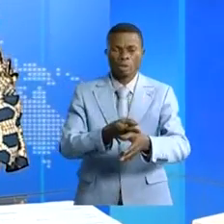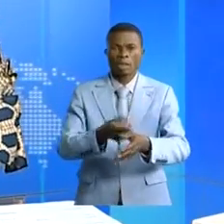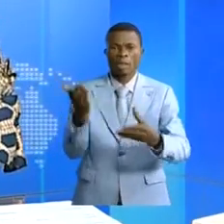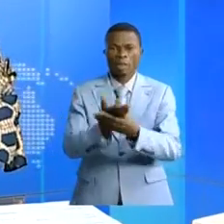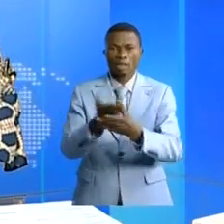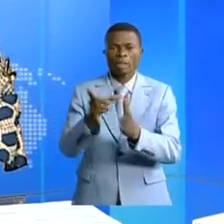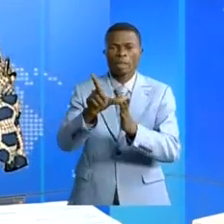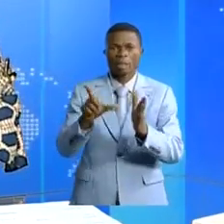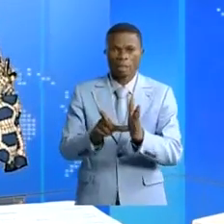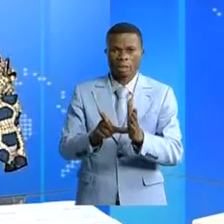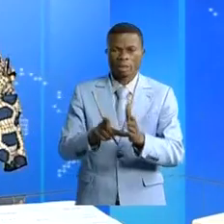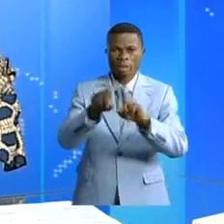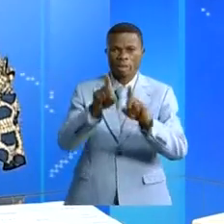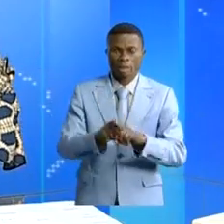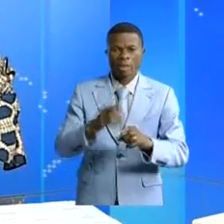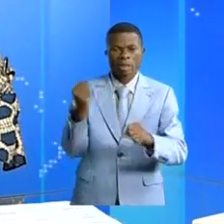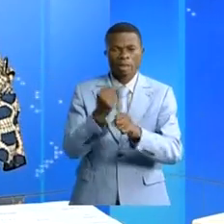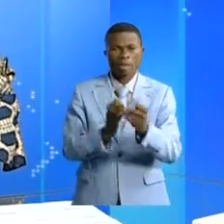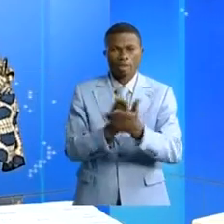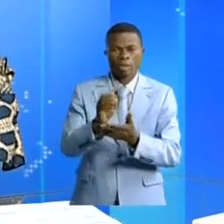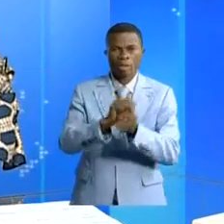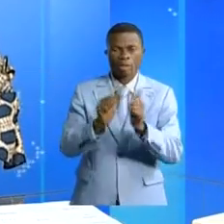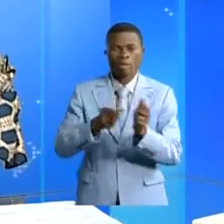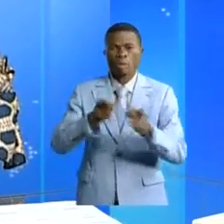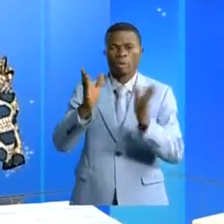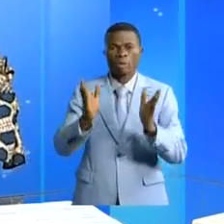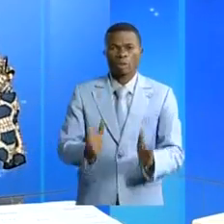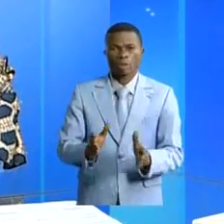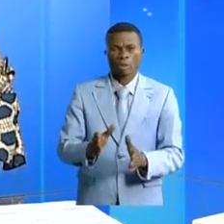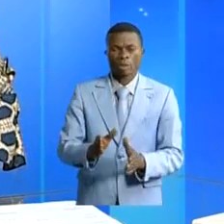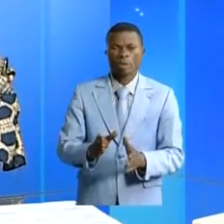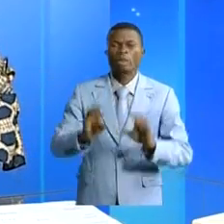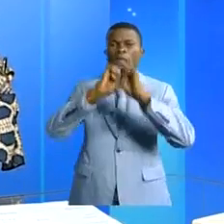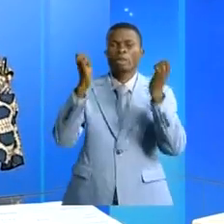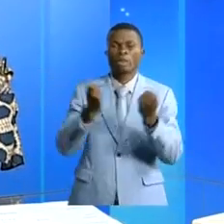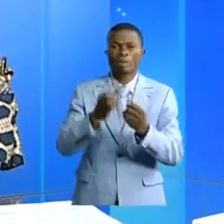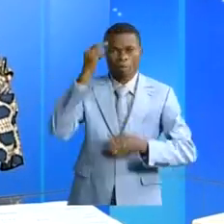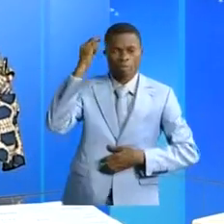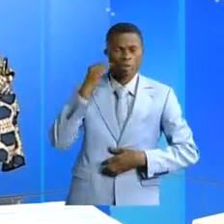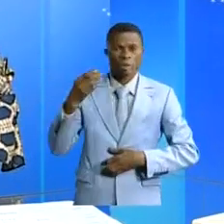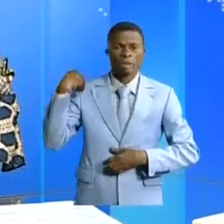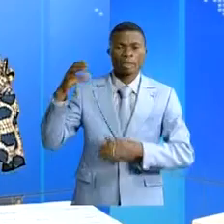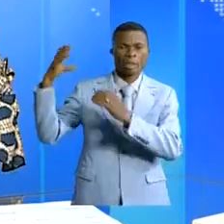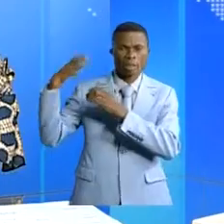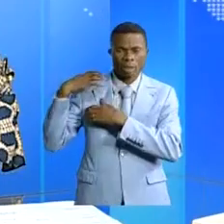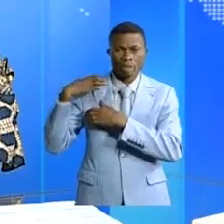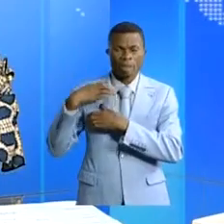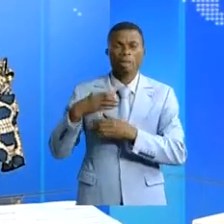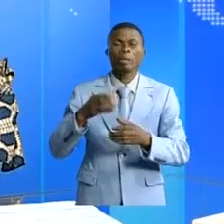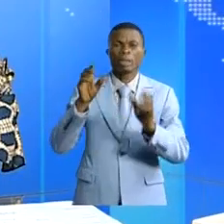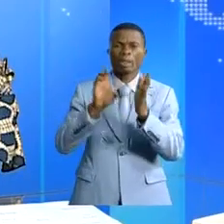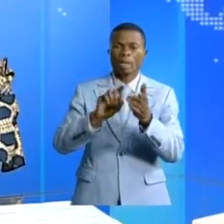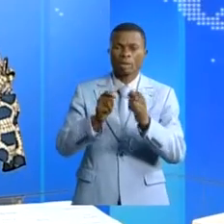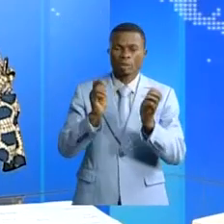et réglementaires et des bonnes pratiques en matière de gouvernance des entreprises par le ministre d'État en charge de l'entrepreneuriat, petites et